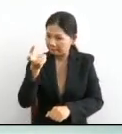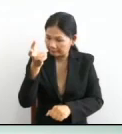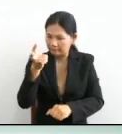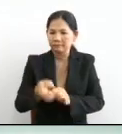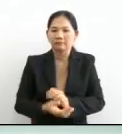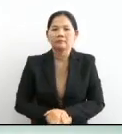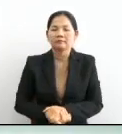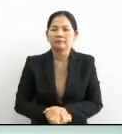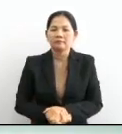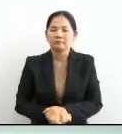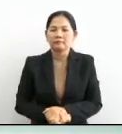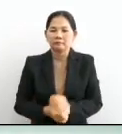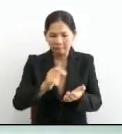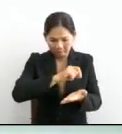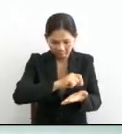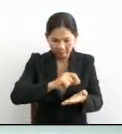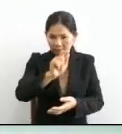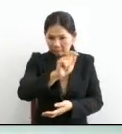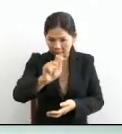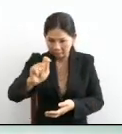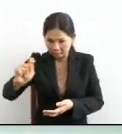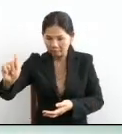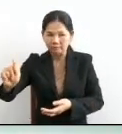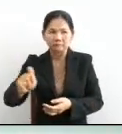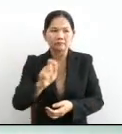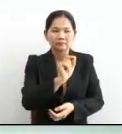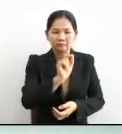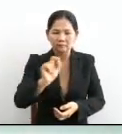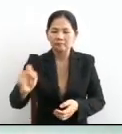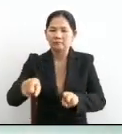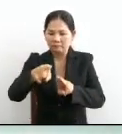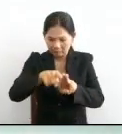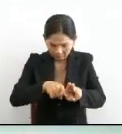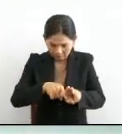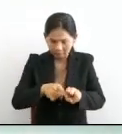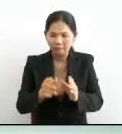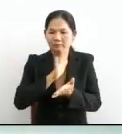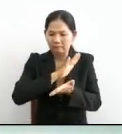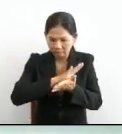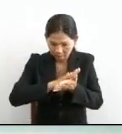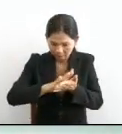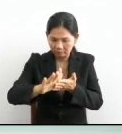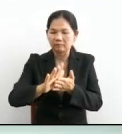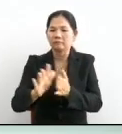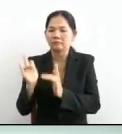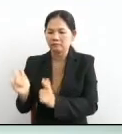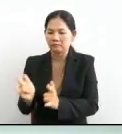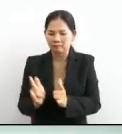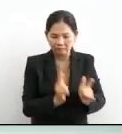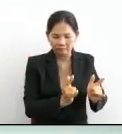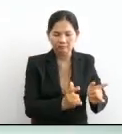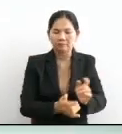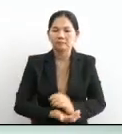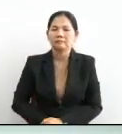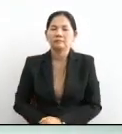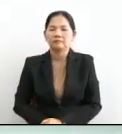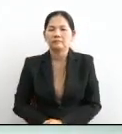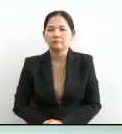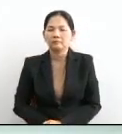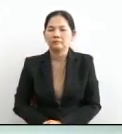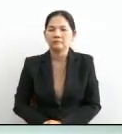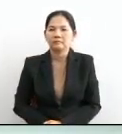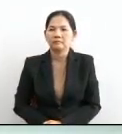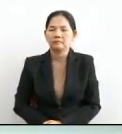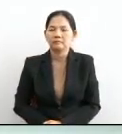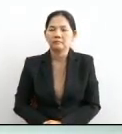cốn đậm bê ở cốn sơ xê chà nâng cung bằng tọt chả ở xã hay nâng miến rồi biếp là con